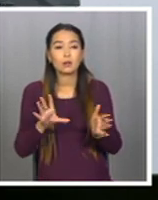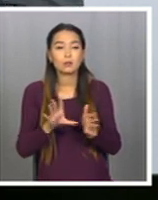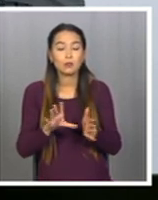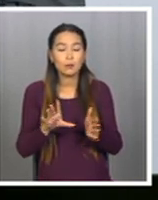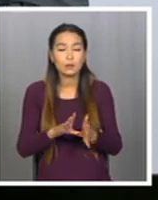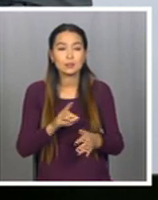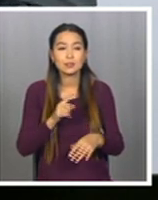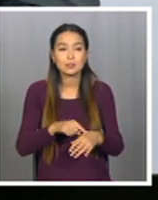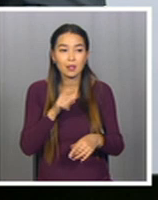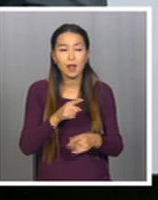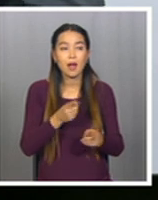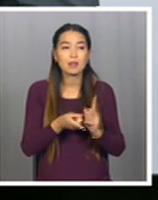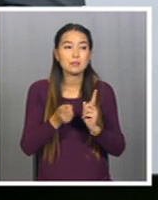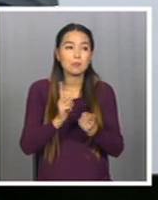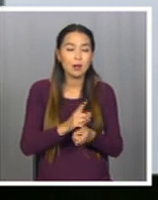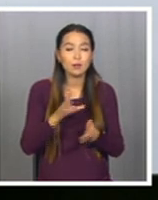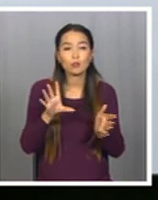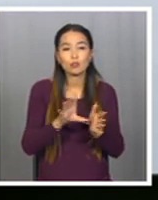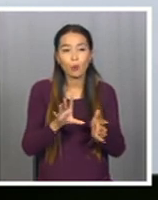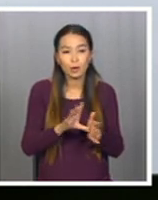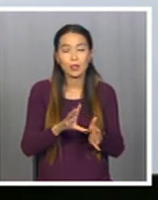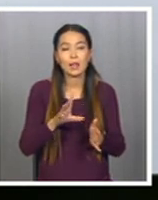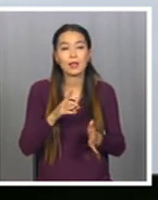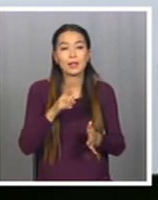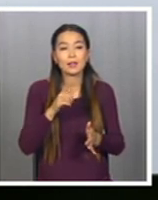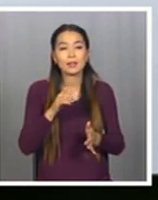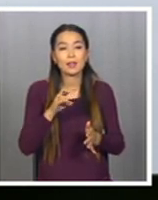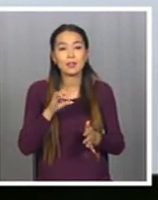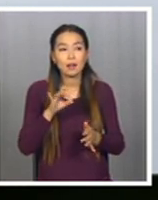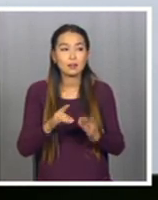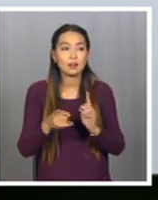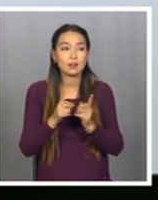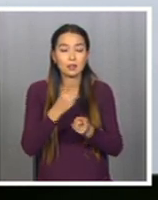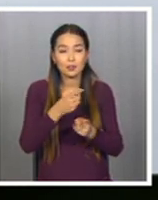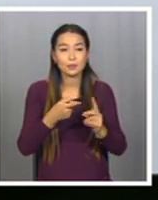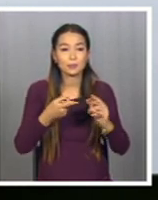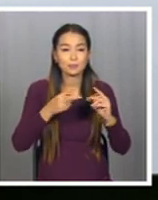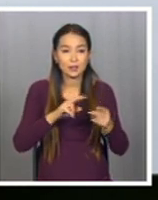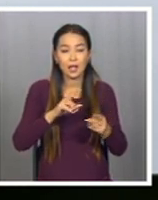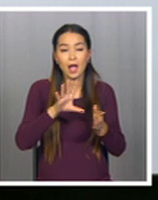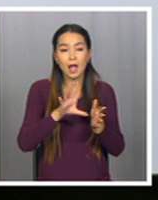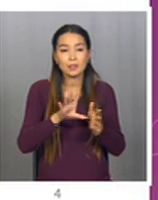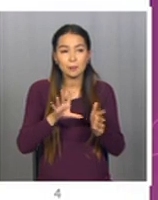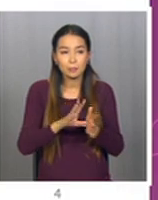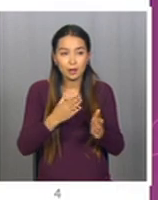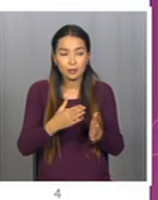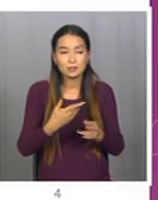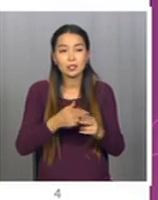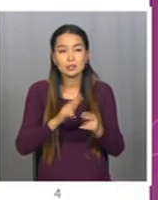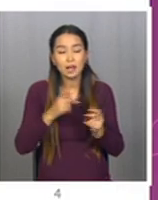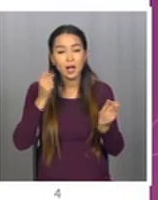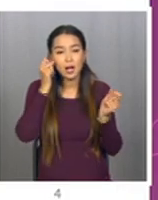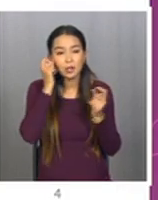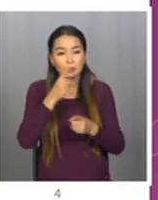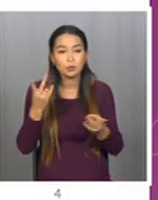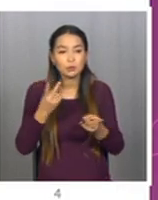генераторын ауыстырайық. Яғни міне айнымалы тоқ генераторы. Бізге анықтауымыз керек,